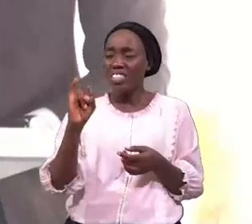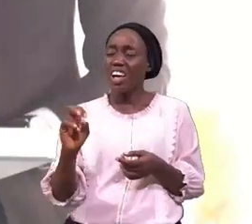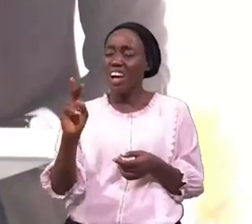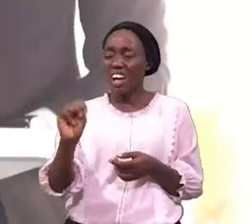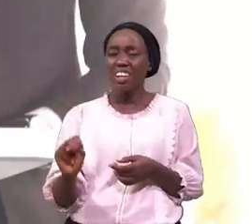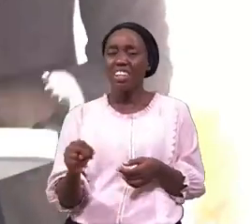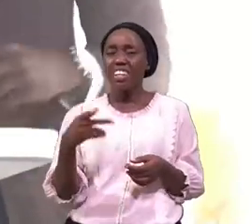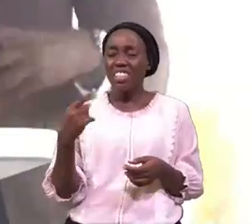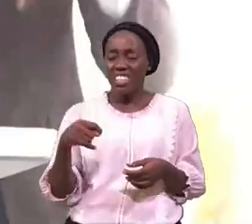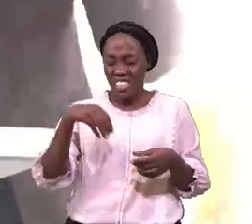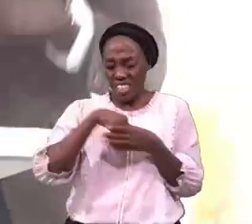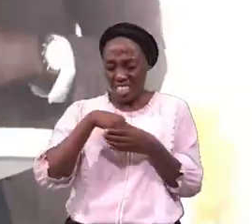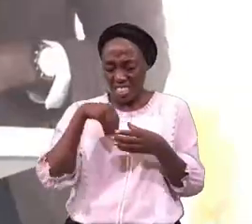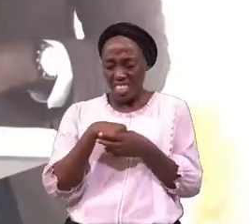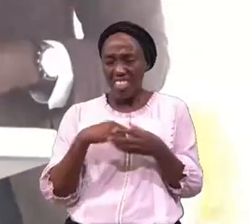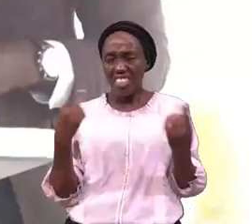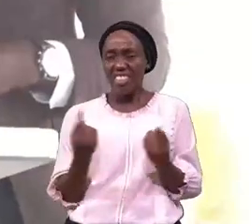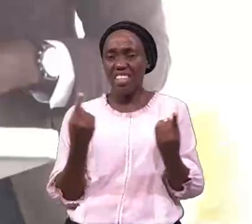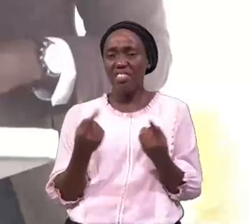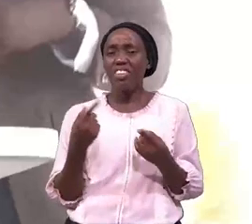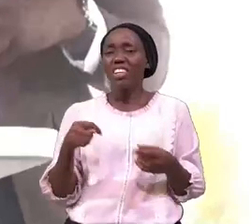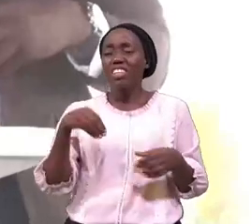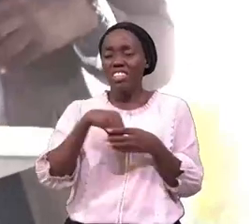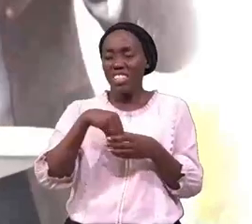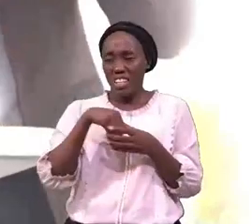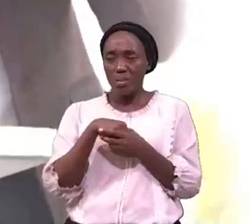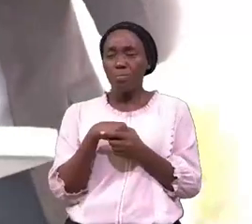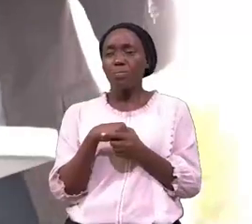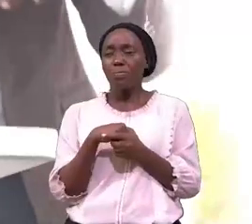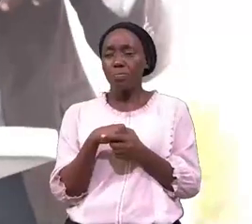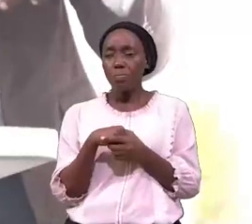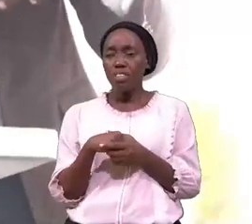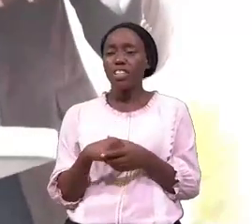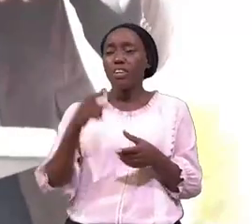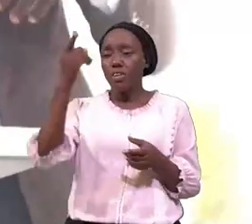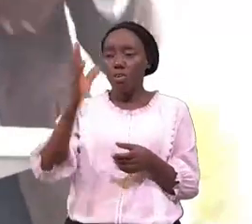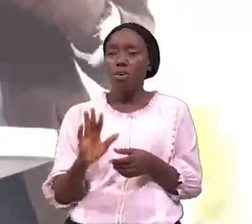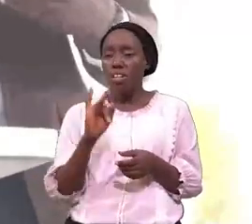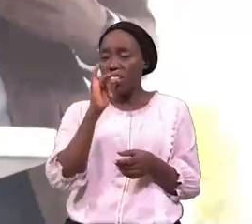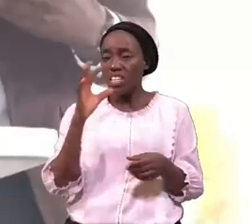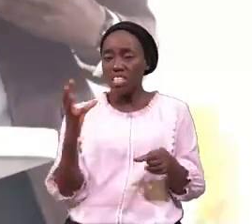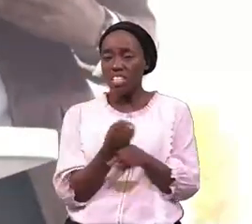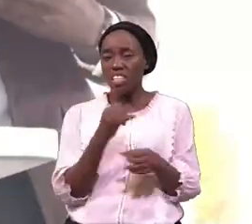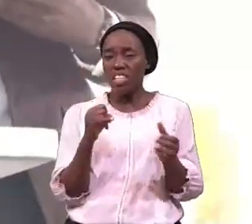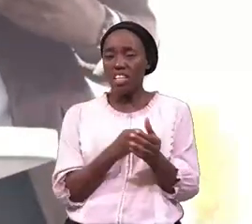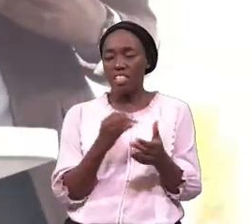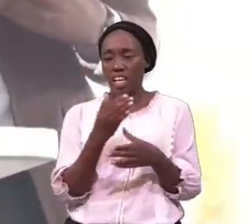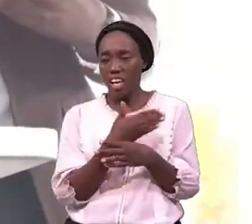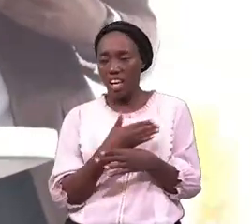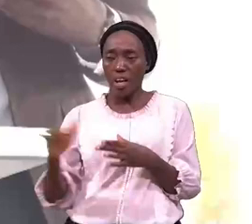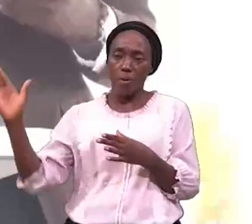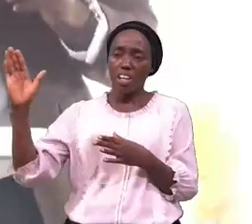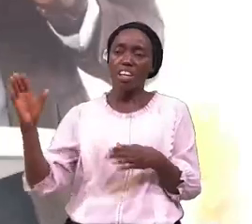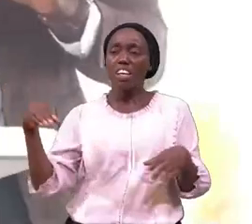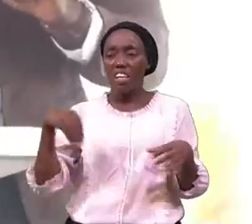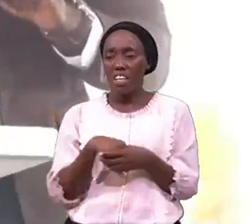Le péché intérieur, le péché en l'intérieur, Dieu va l'enlever. Au nom